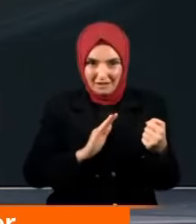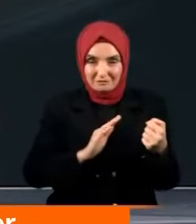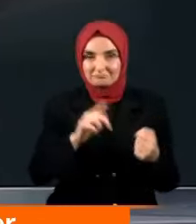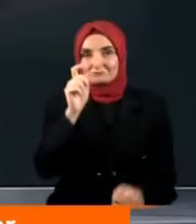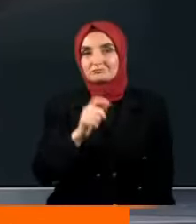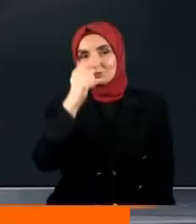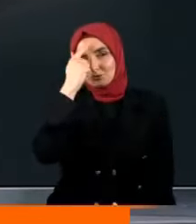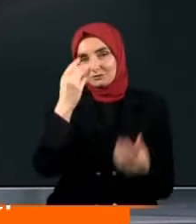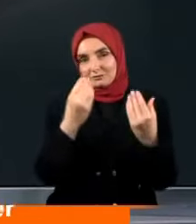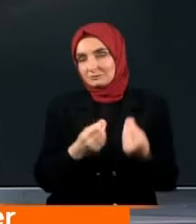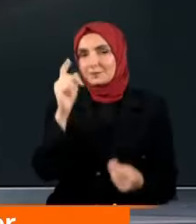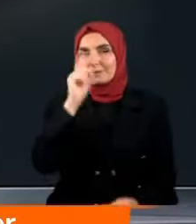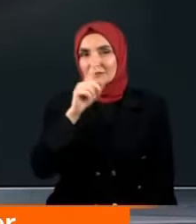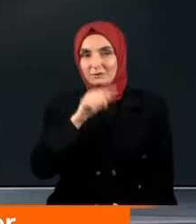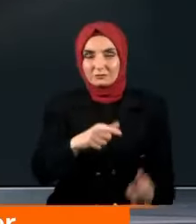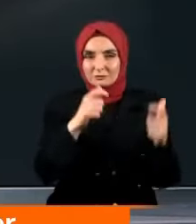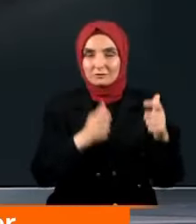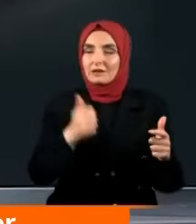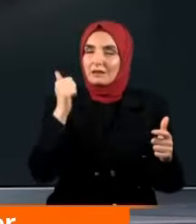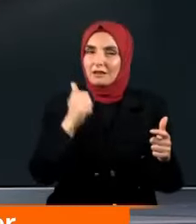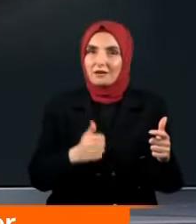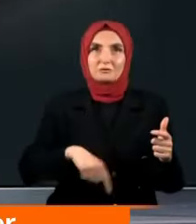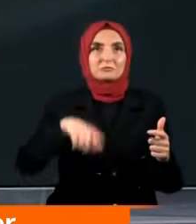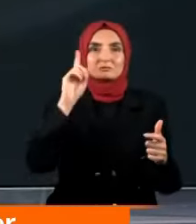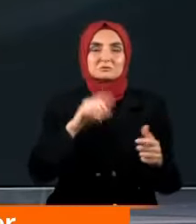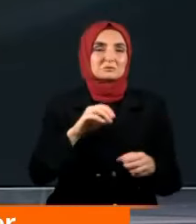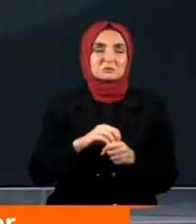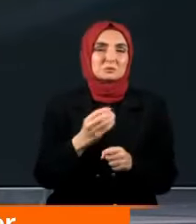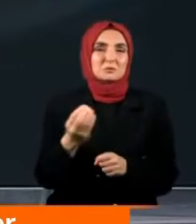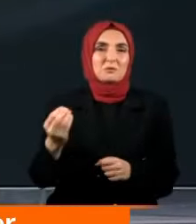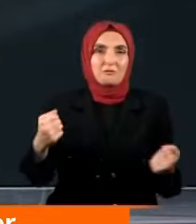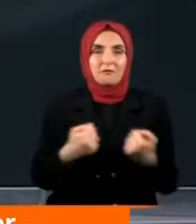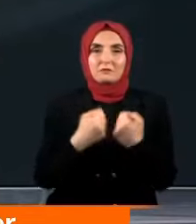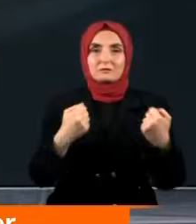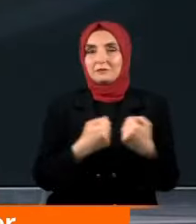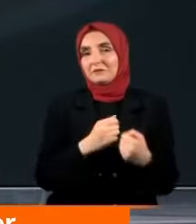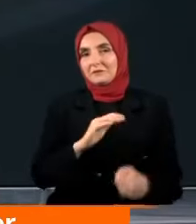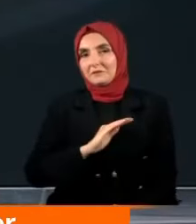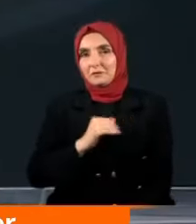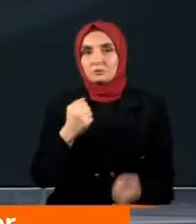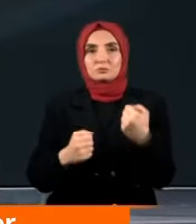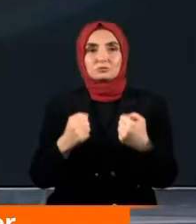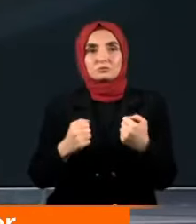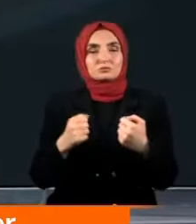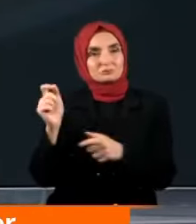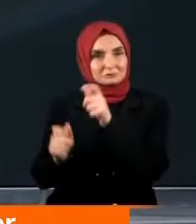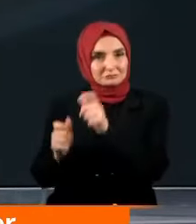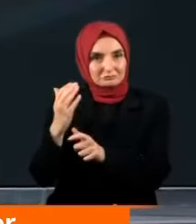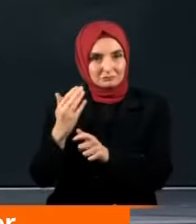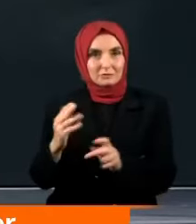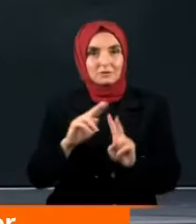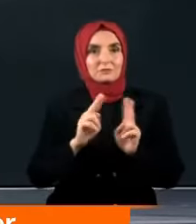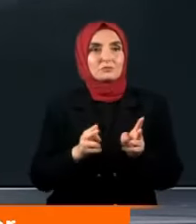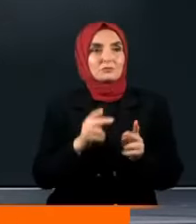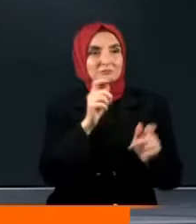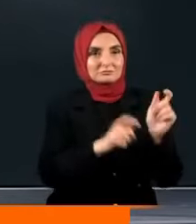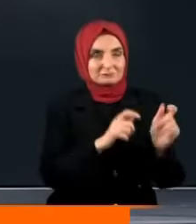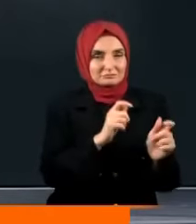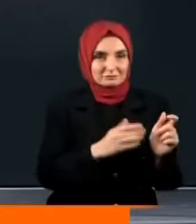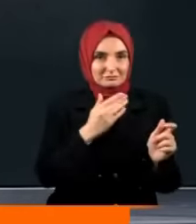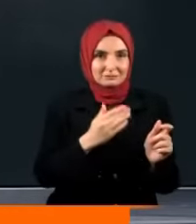noktada neredeyse günün her saati kaza meydana geliyor. Sürücüler de, mahalleli de, esnaf da artık bıkmış durumda. Üstelik bunca